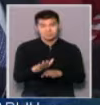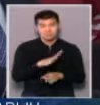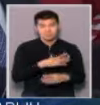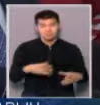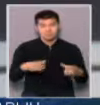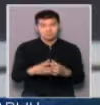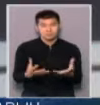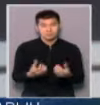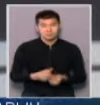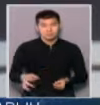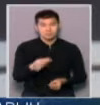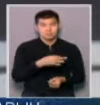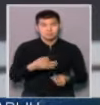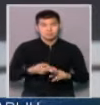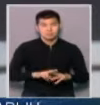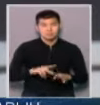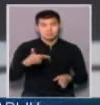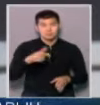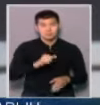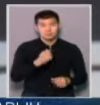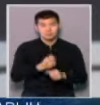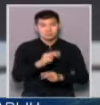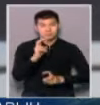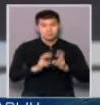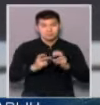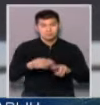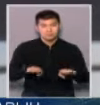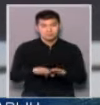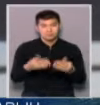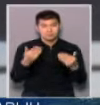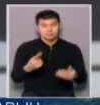Тұтастай алғанда облысымыздың мұнай-газ кешені саласында қазір